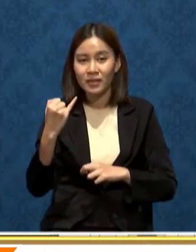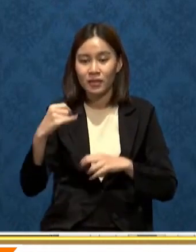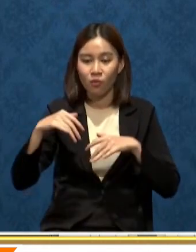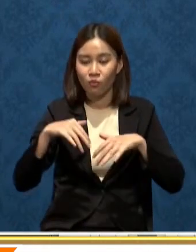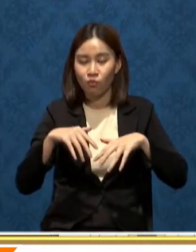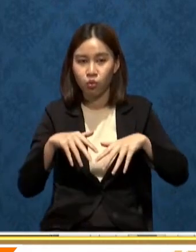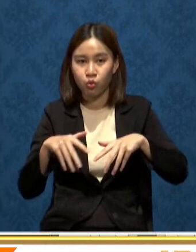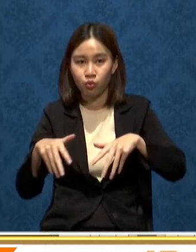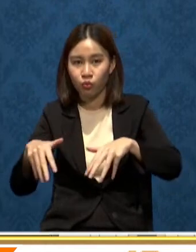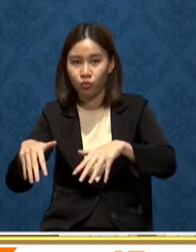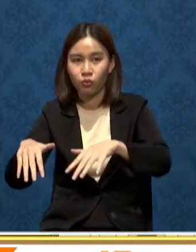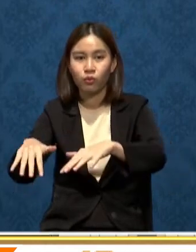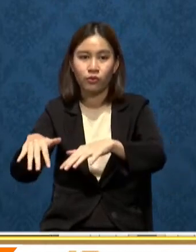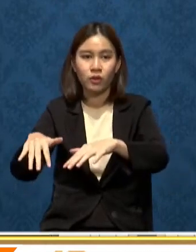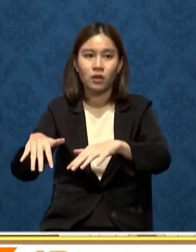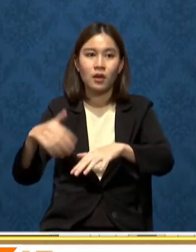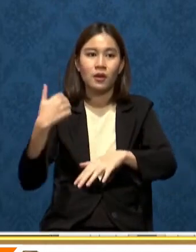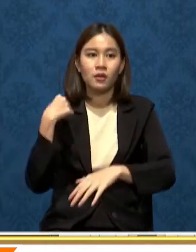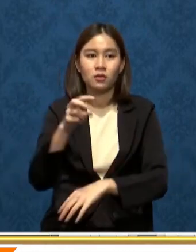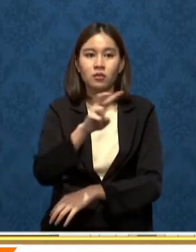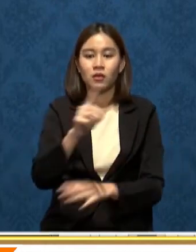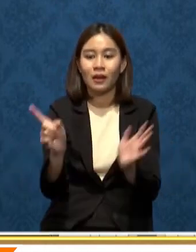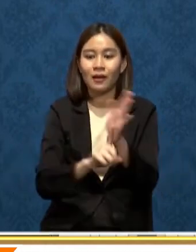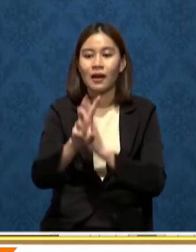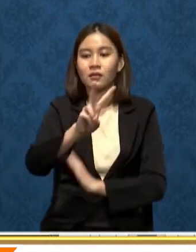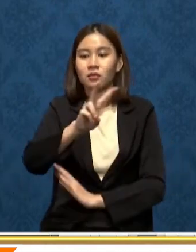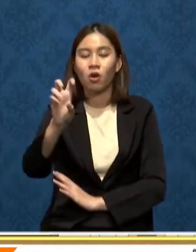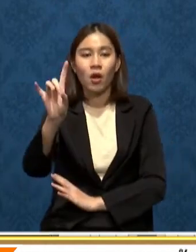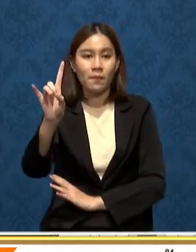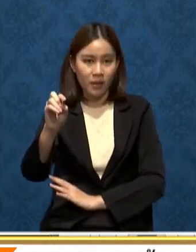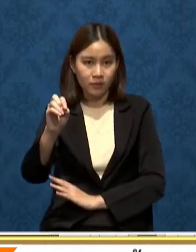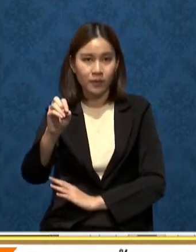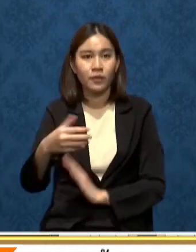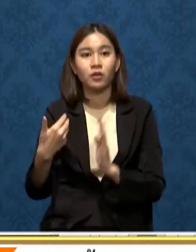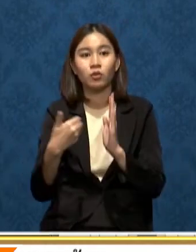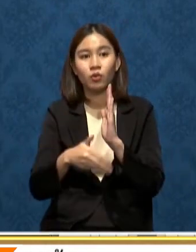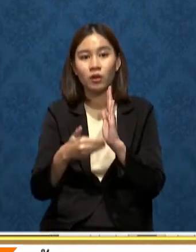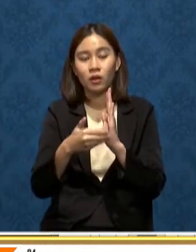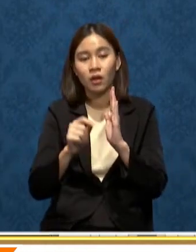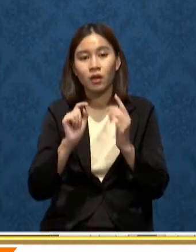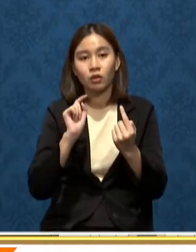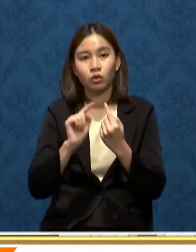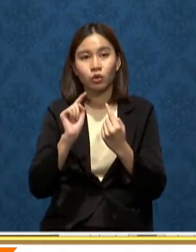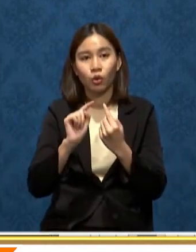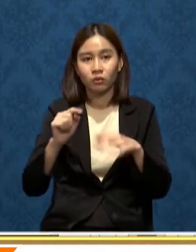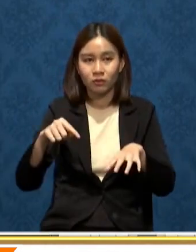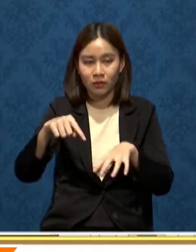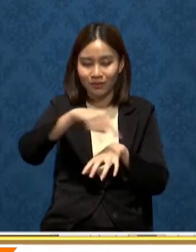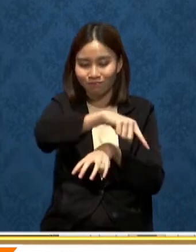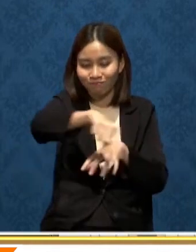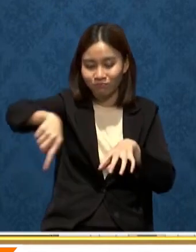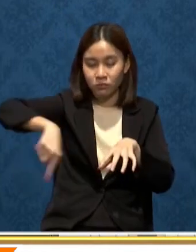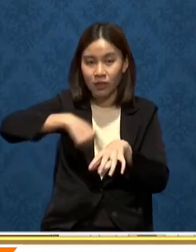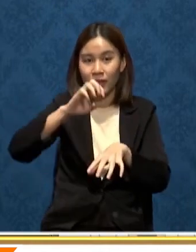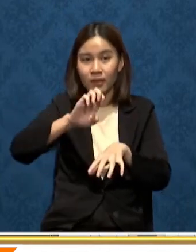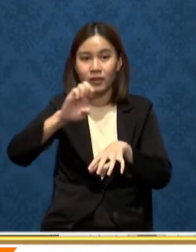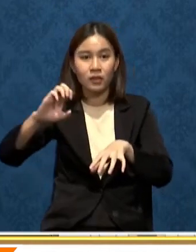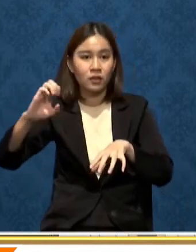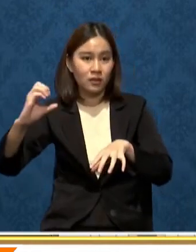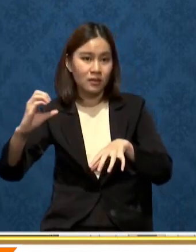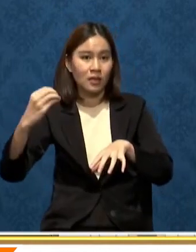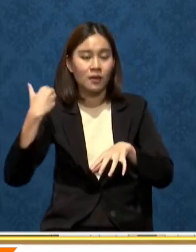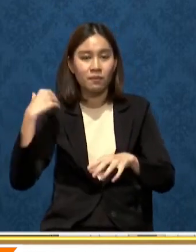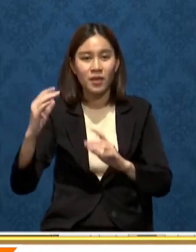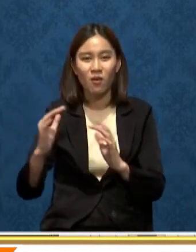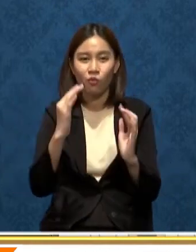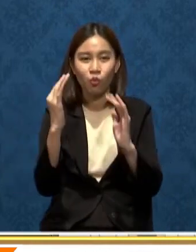อุสาหกรมเกิดขึ้น 280 ครั้งและในพื้นที่ภาคตวัออกทั้งในและรบๆ EECการลักรอบป๑